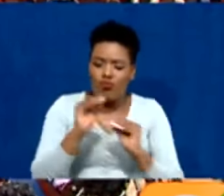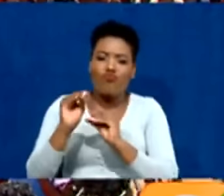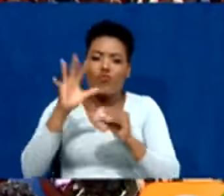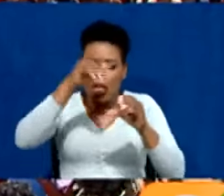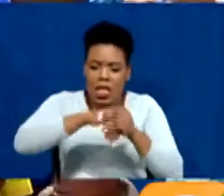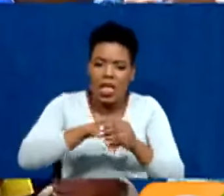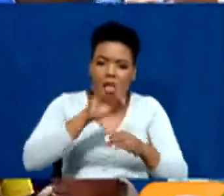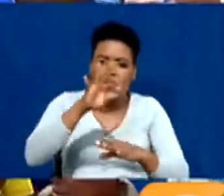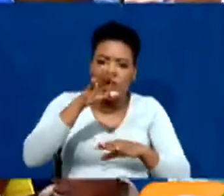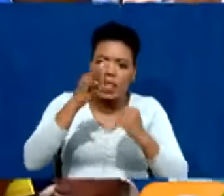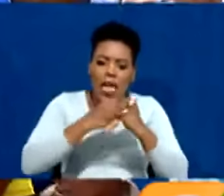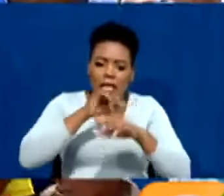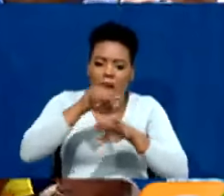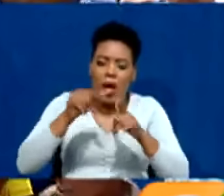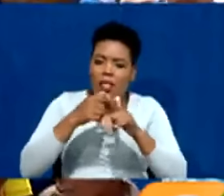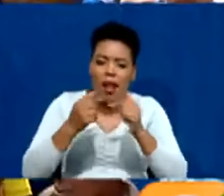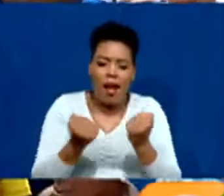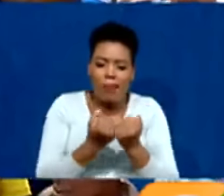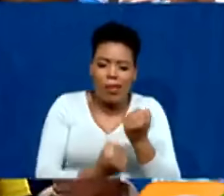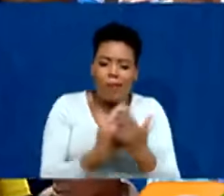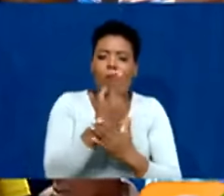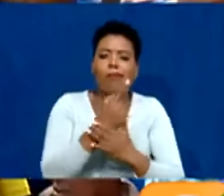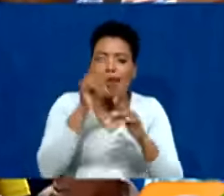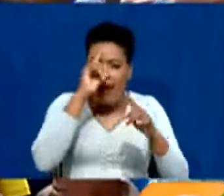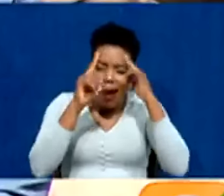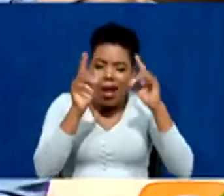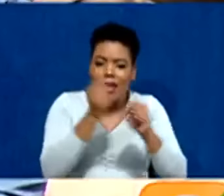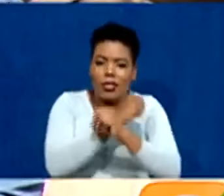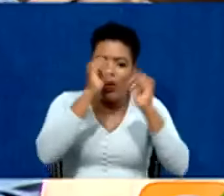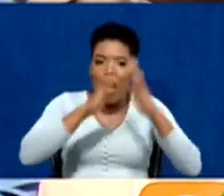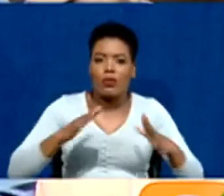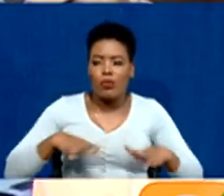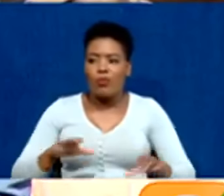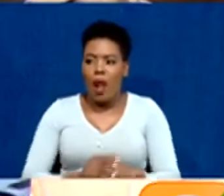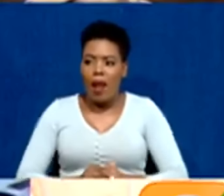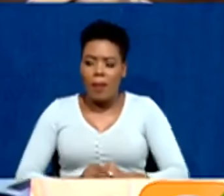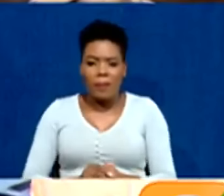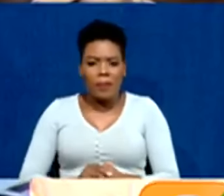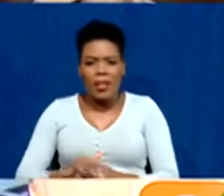kubwa inayoendelea kunyesha katika sehemu mbalimbali nchini.